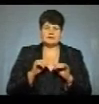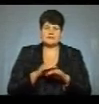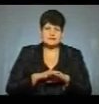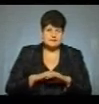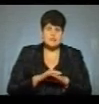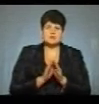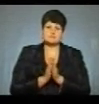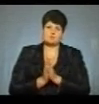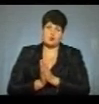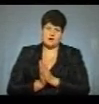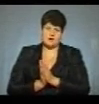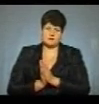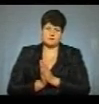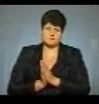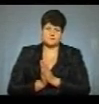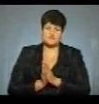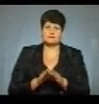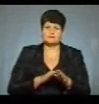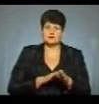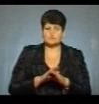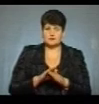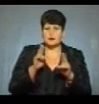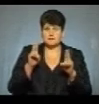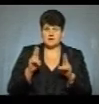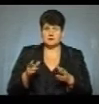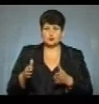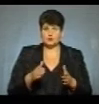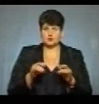проханням краще дотримуватись